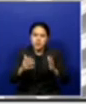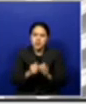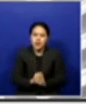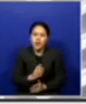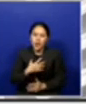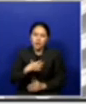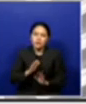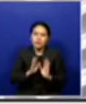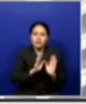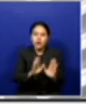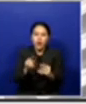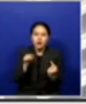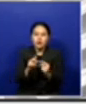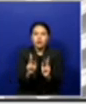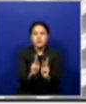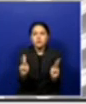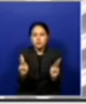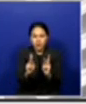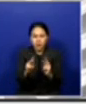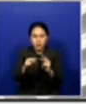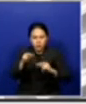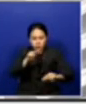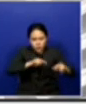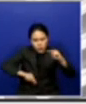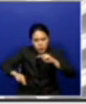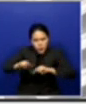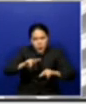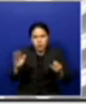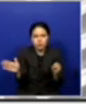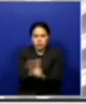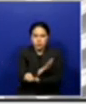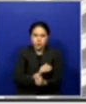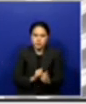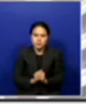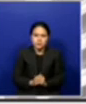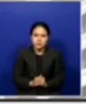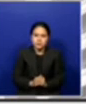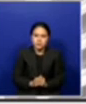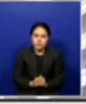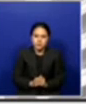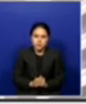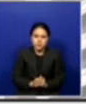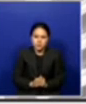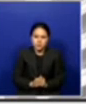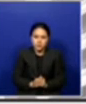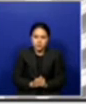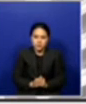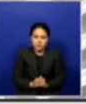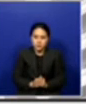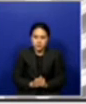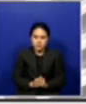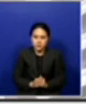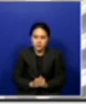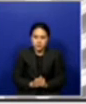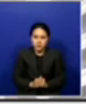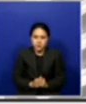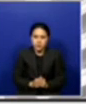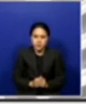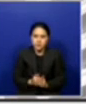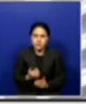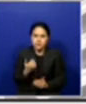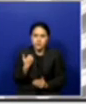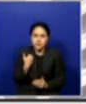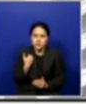ครับถ้าไม่มีรายการแบงค์เช็คขออภัยที่พูดภาษาอังกฤษตีเช็คเปล่าอีกแล้วครับทุ